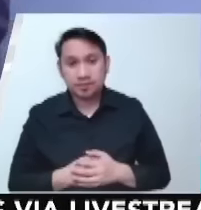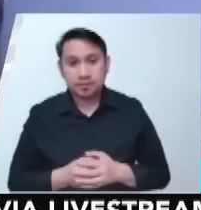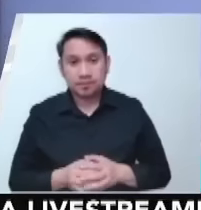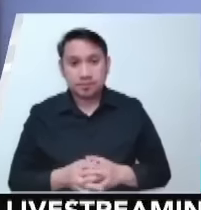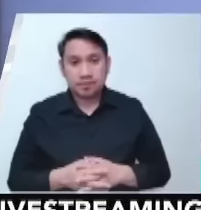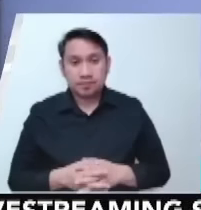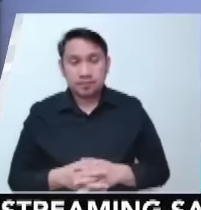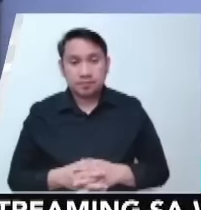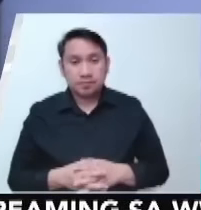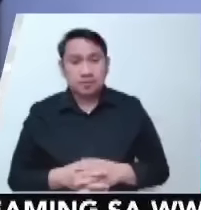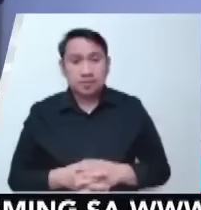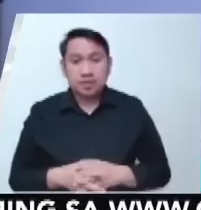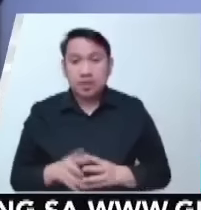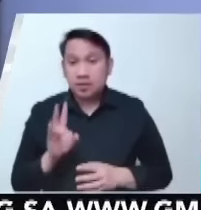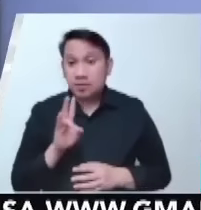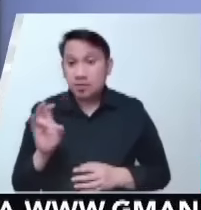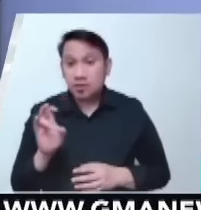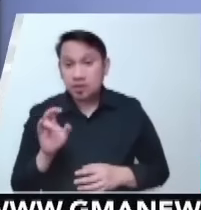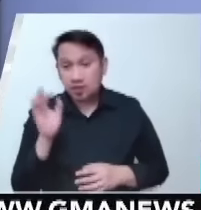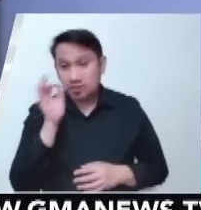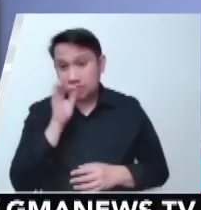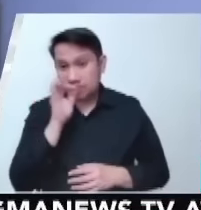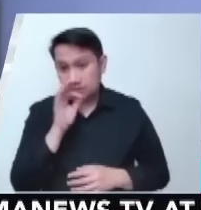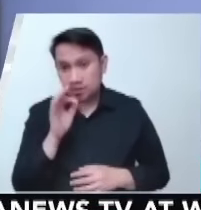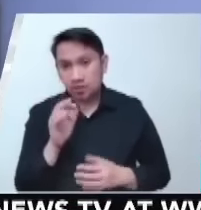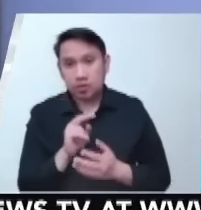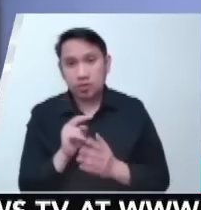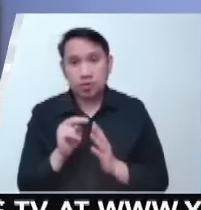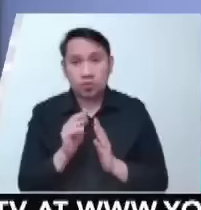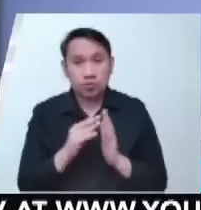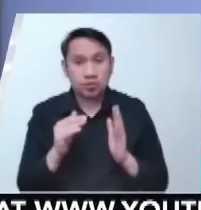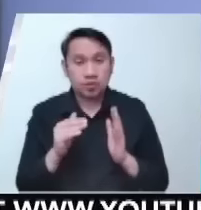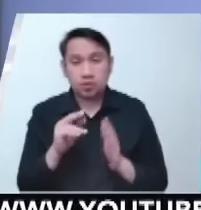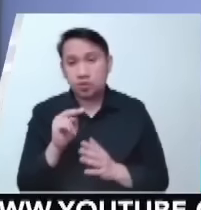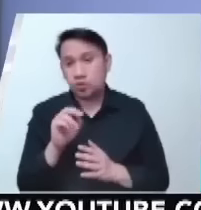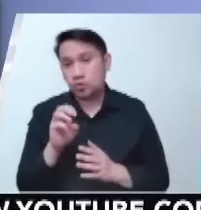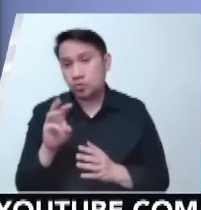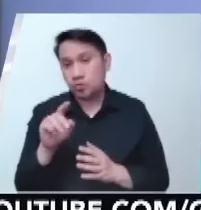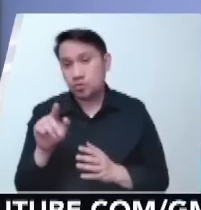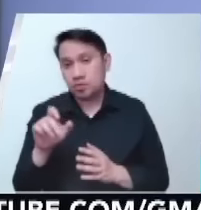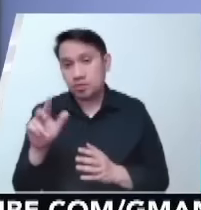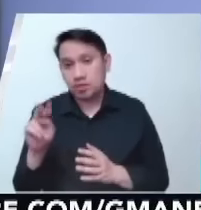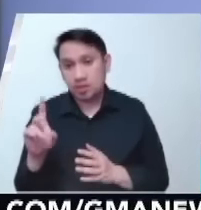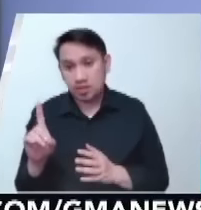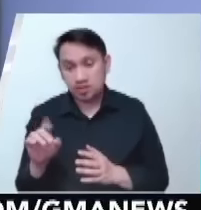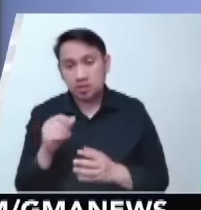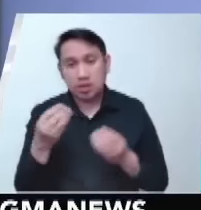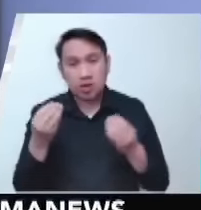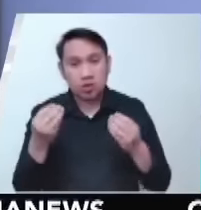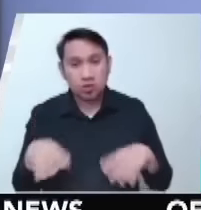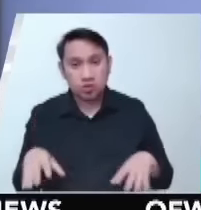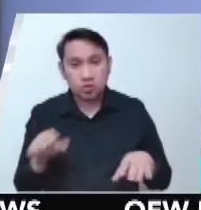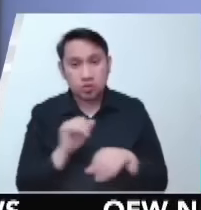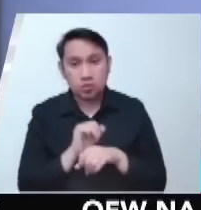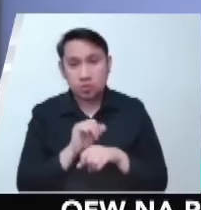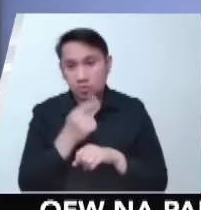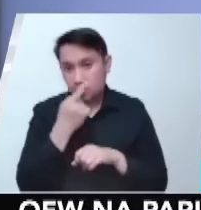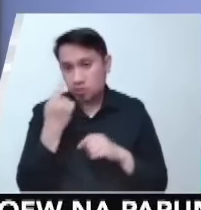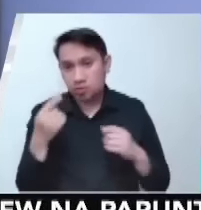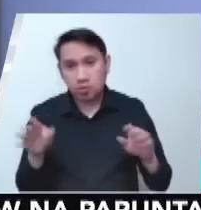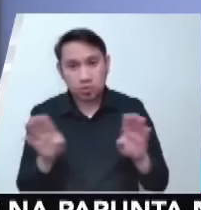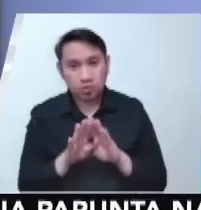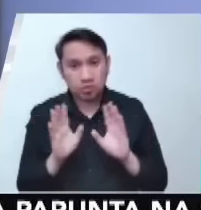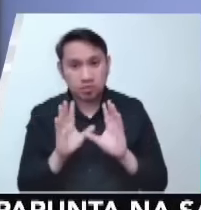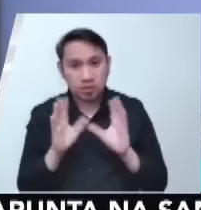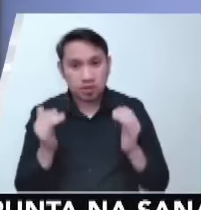mahigit pang Pilipino sa New Zealand ang nawalan ng trabaho nitong kapaskuhan dahil sa pagsasara ng pinapasukan nilang kumpanya